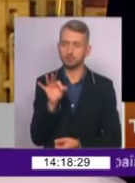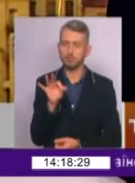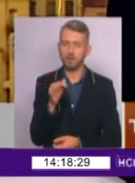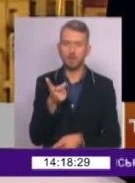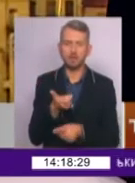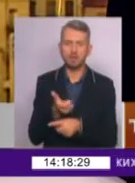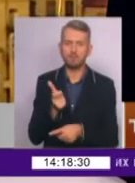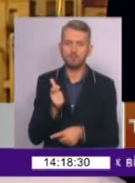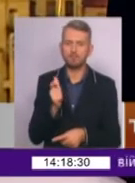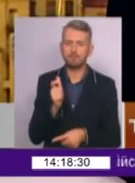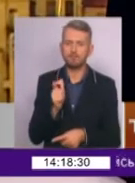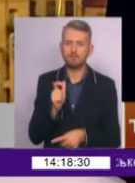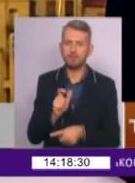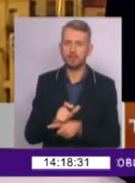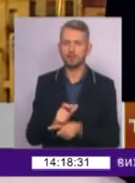найбільш сприятливі, які